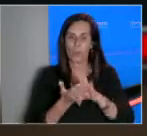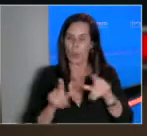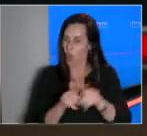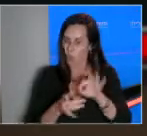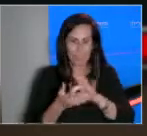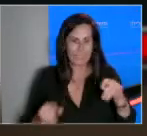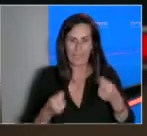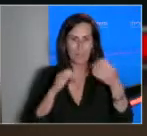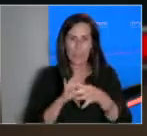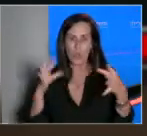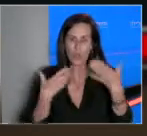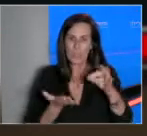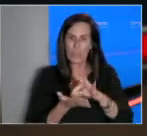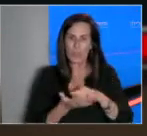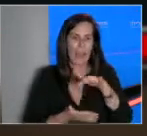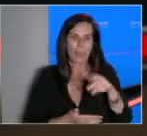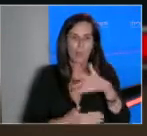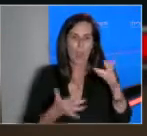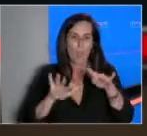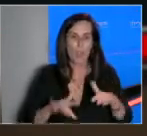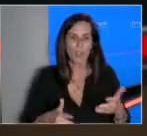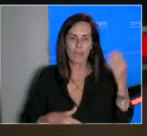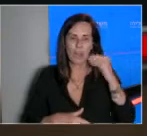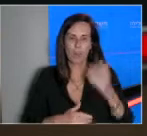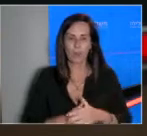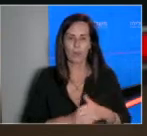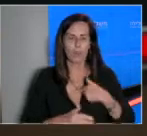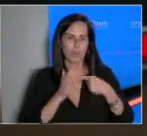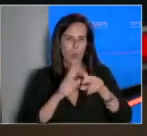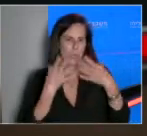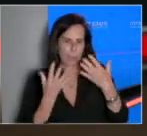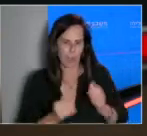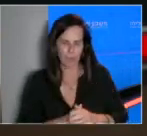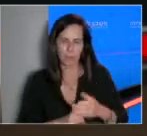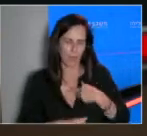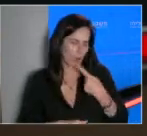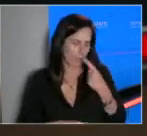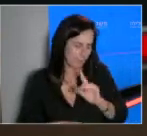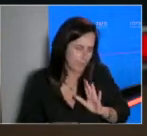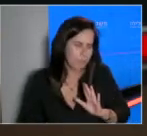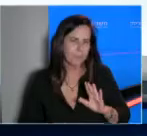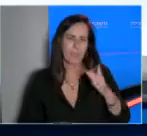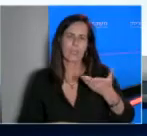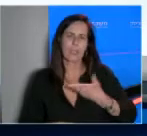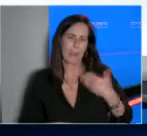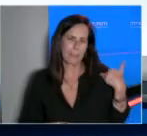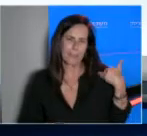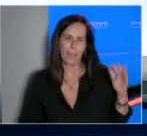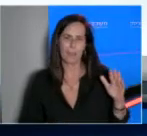משרד החינוך מנותק. נותן ציונים על ילד שאין לו מחשב ללמוד. אני למשל יכול לספר לך סיפור. אני לא אגיד מי, אני לא אגיד מה. קיבלתי